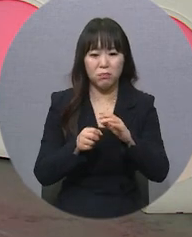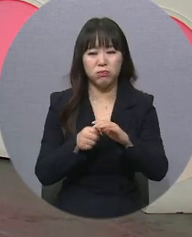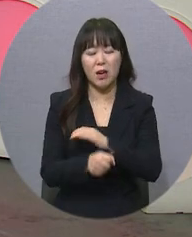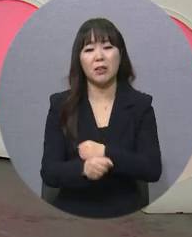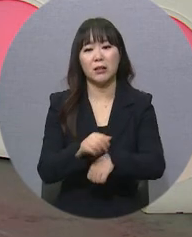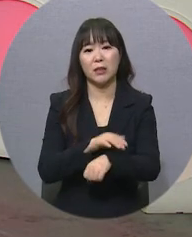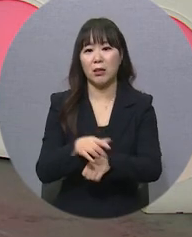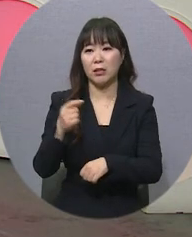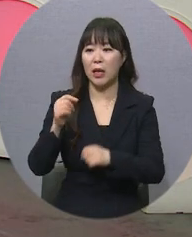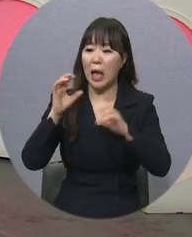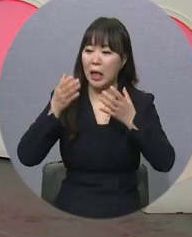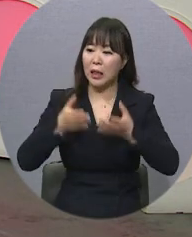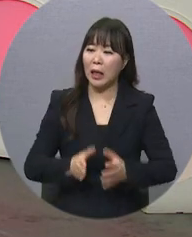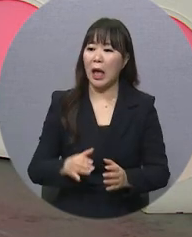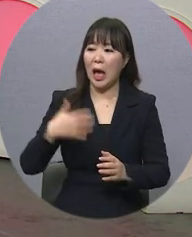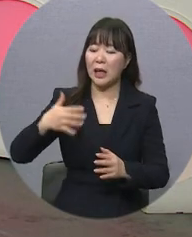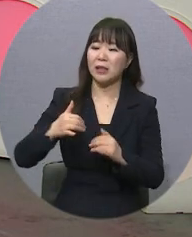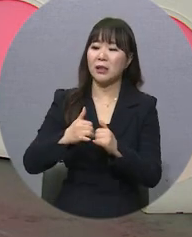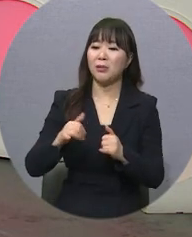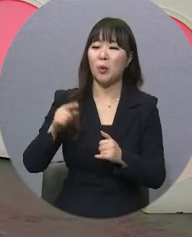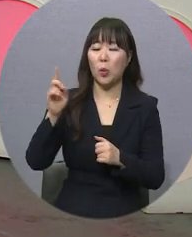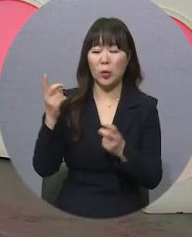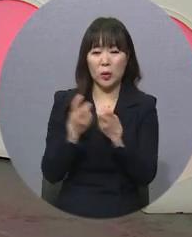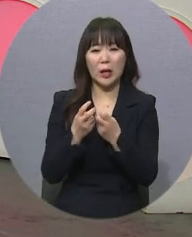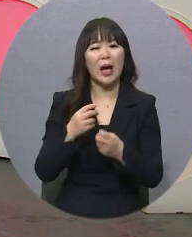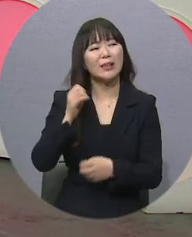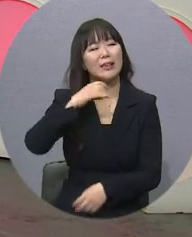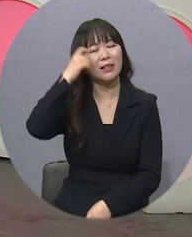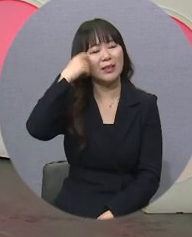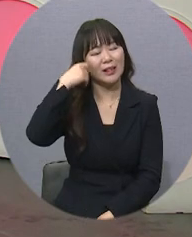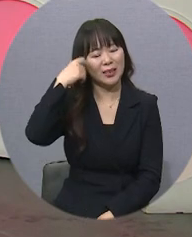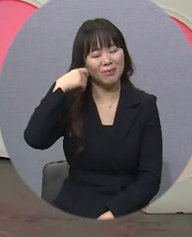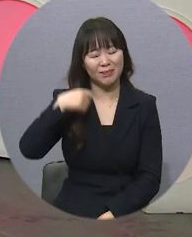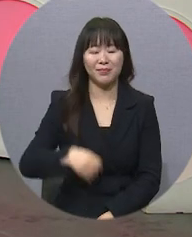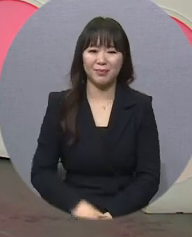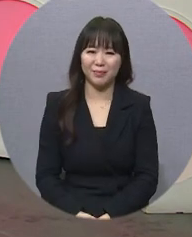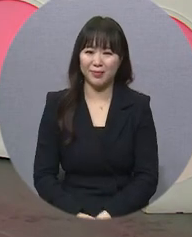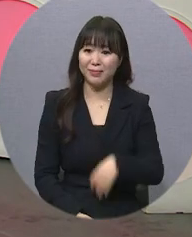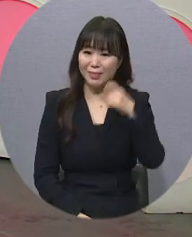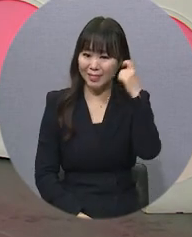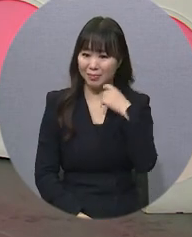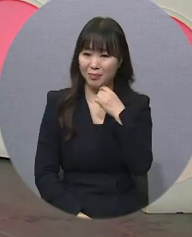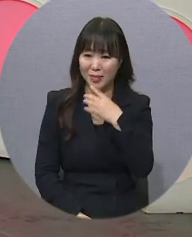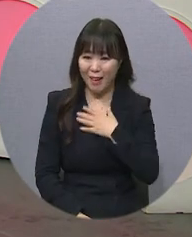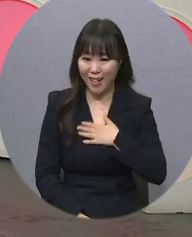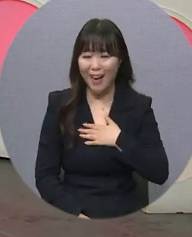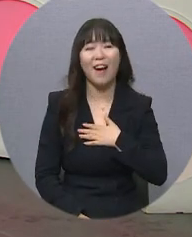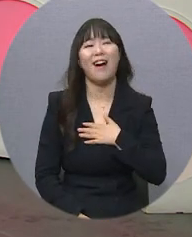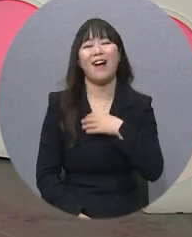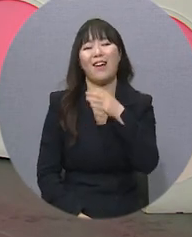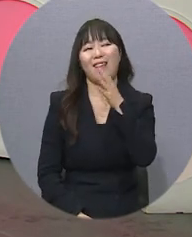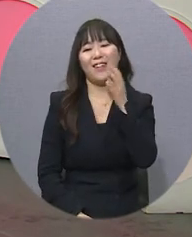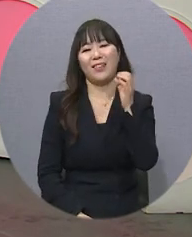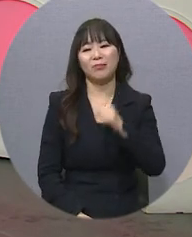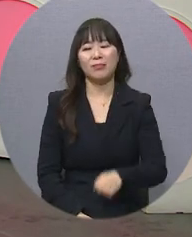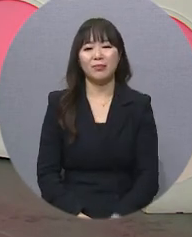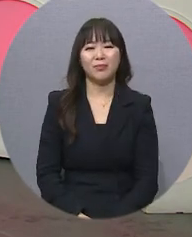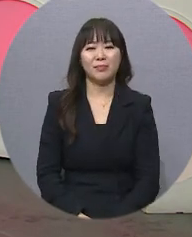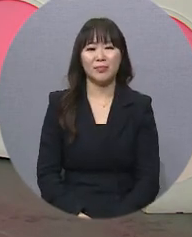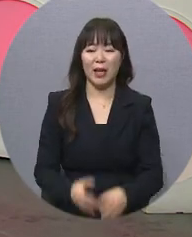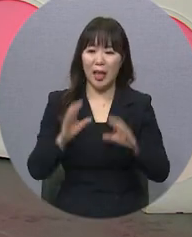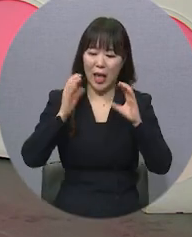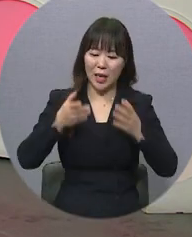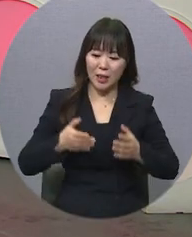거지. 아니, 하빈 씨는 애도 안 낳았으면서 어떻게 잘 알아요? 아니, 느낌으로 그런 거잖아요. 느낌으로. 네. 그렇구나. 네. 아유, 뭐